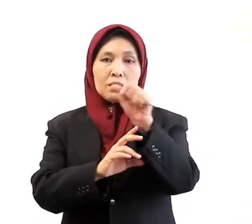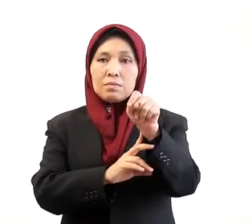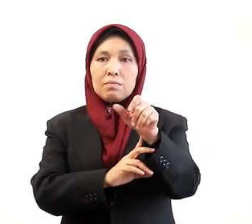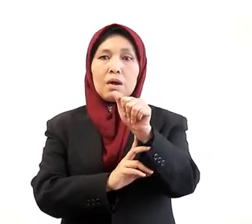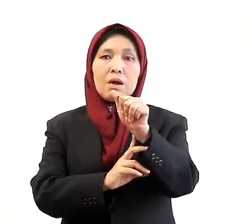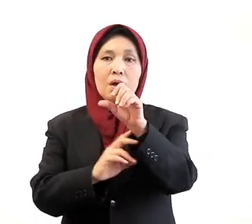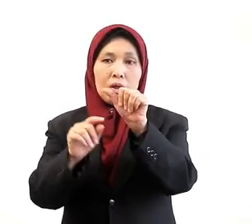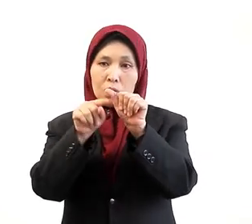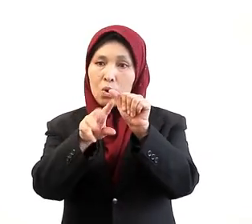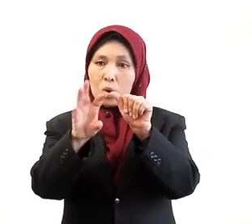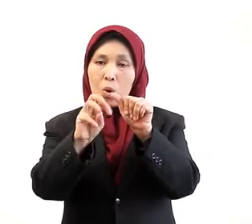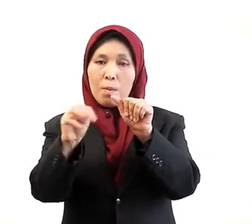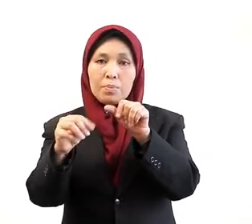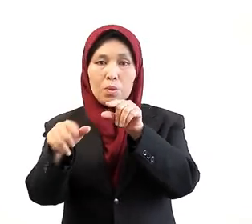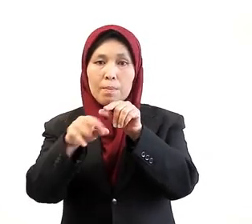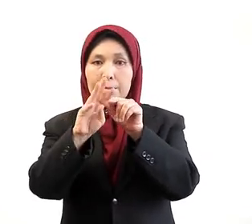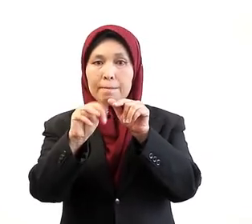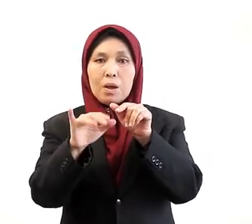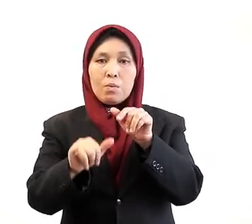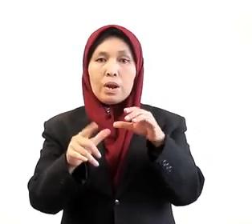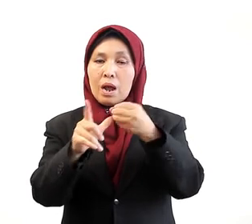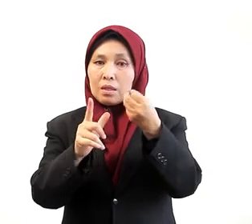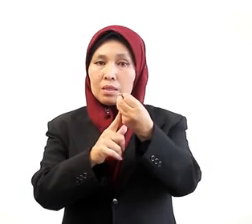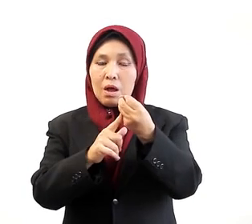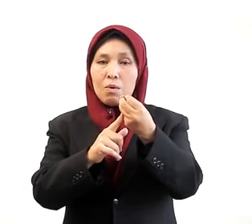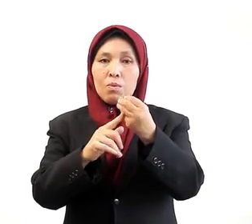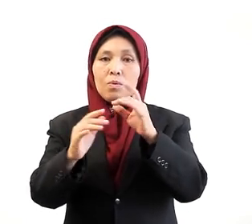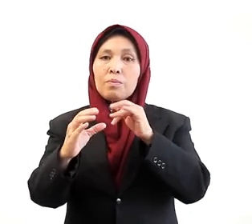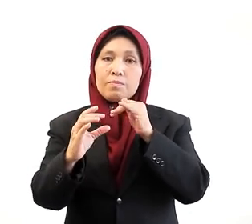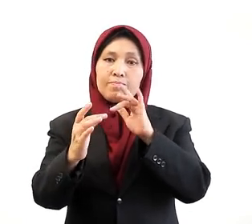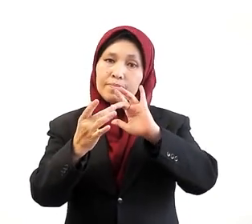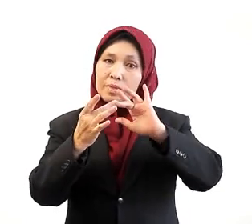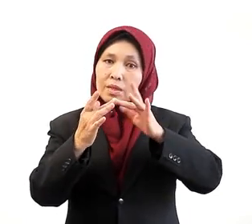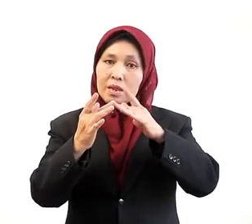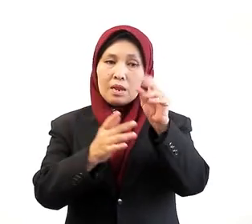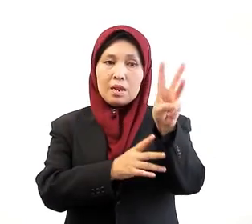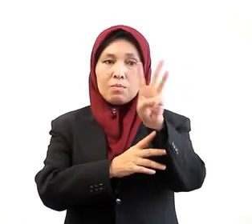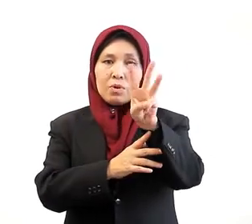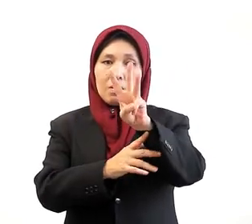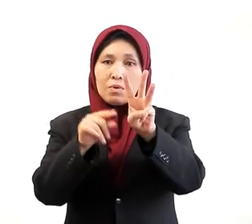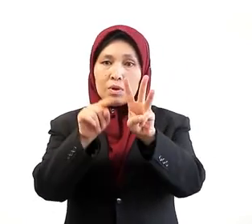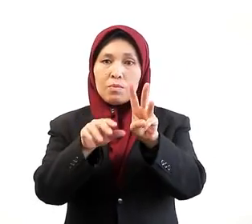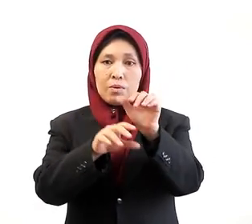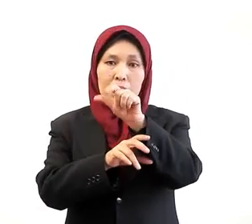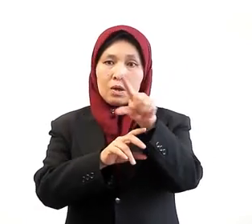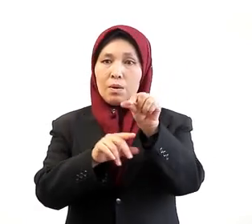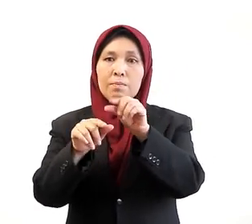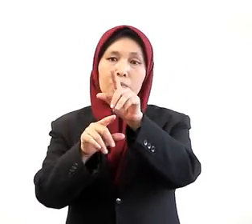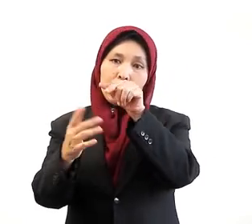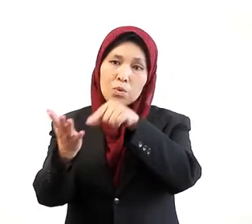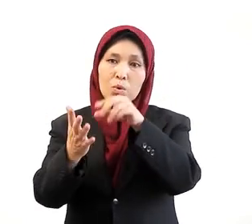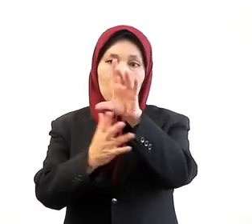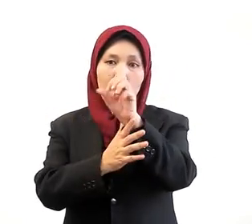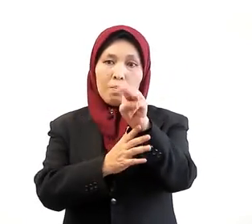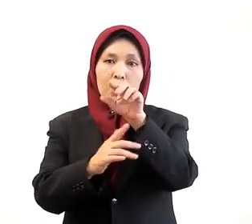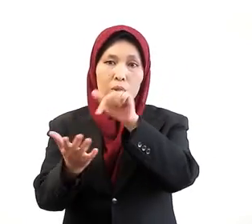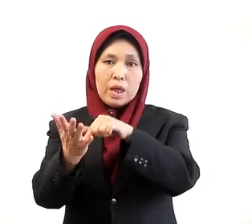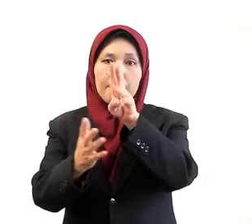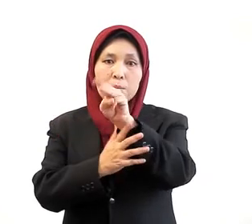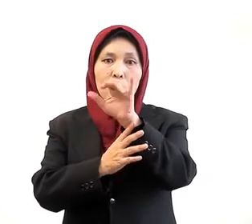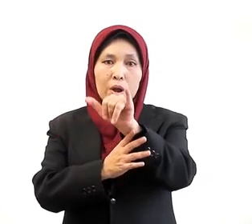agrobank.com.my atau layari www.agrobank.com.my